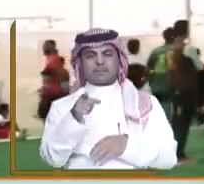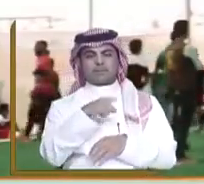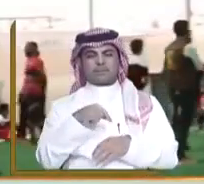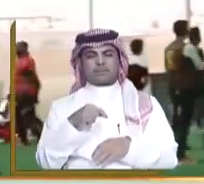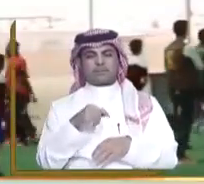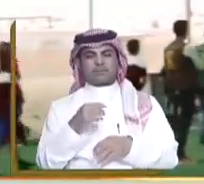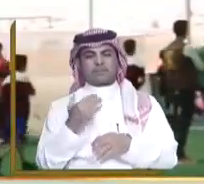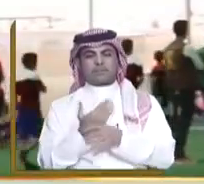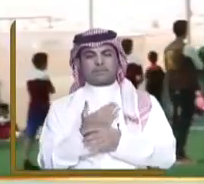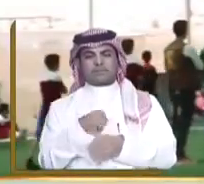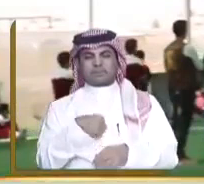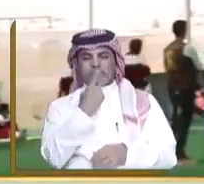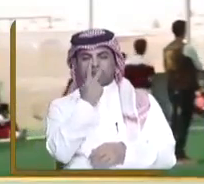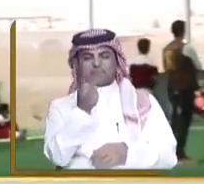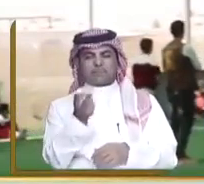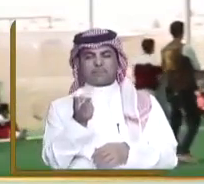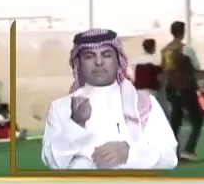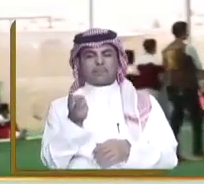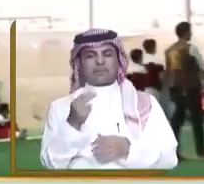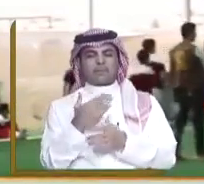واضح للعيان جدا تطور